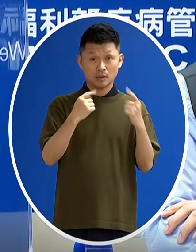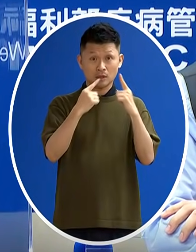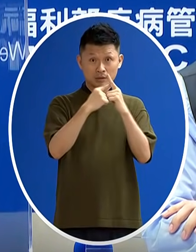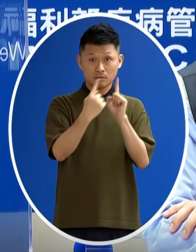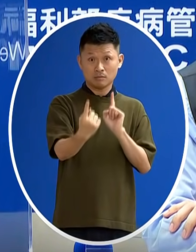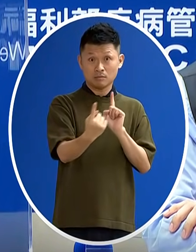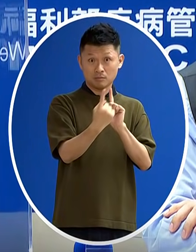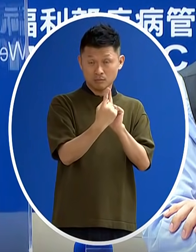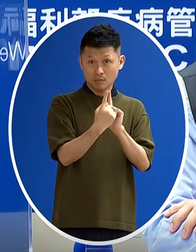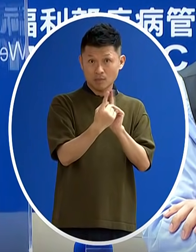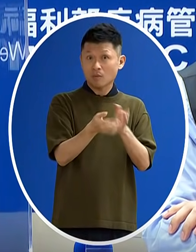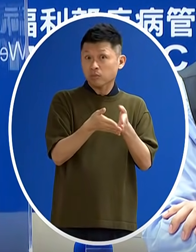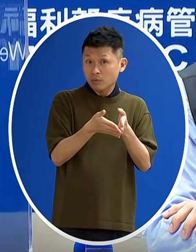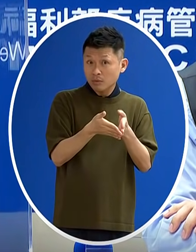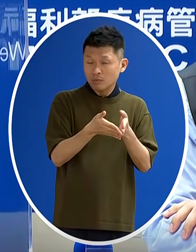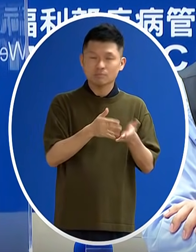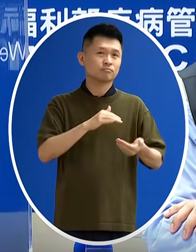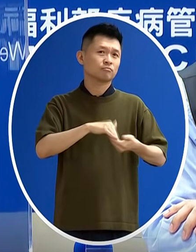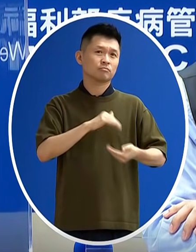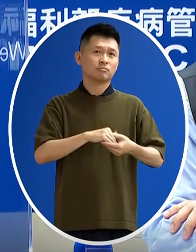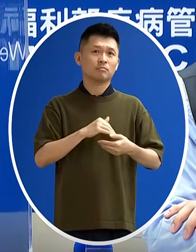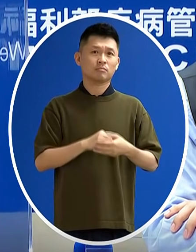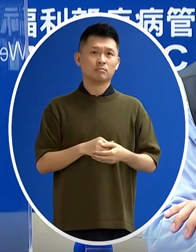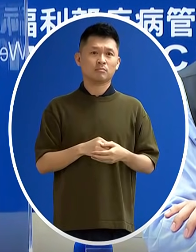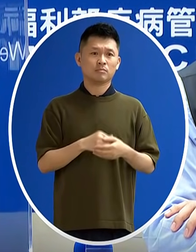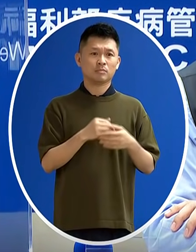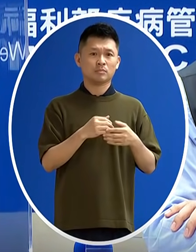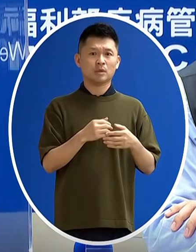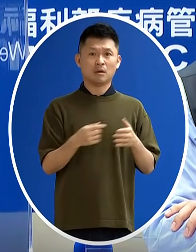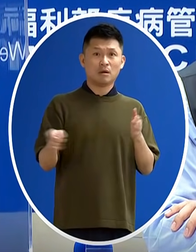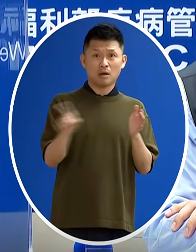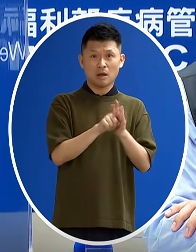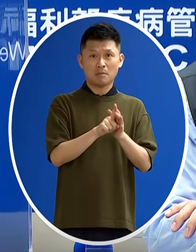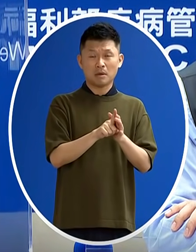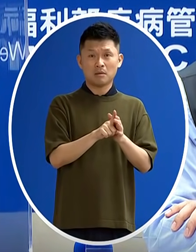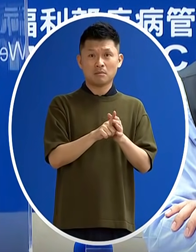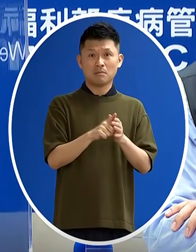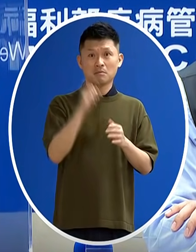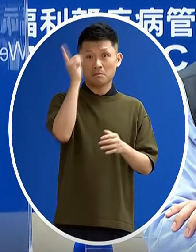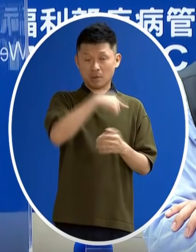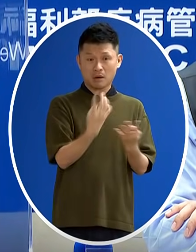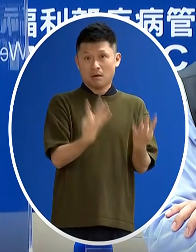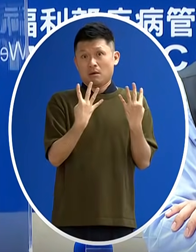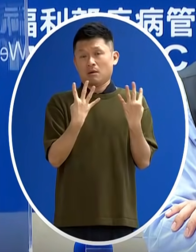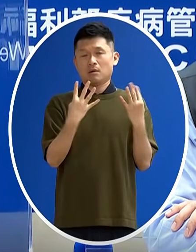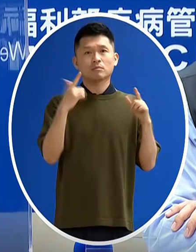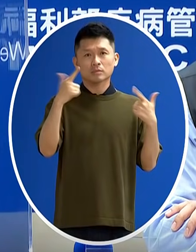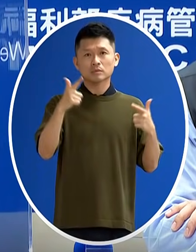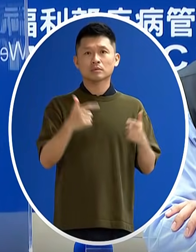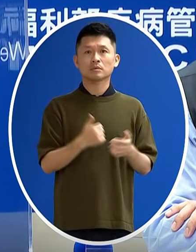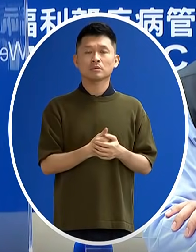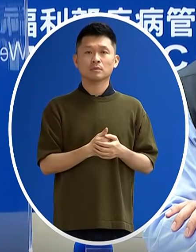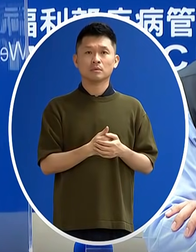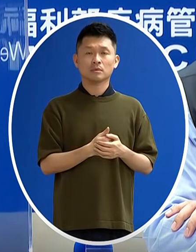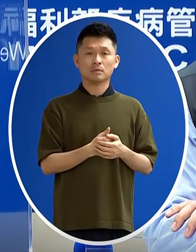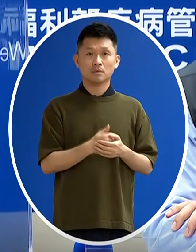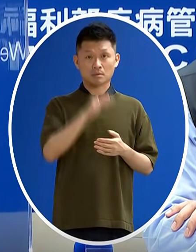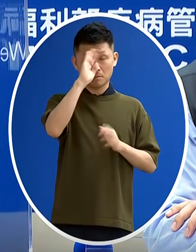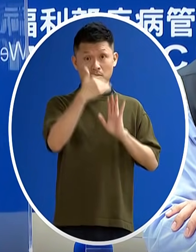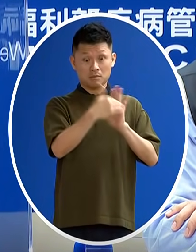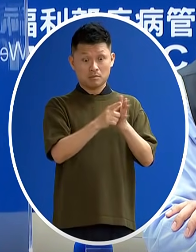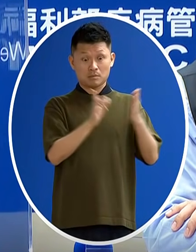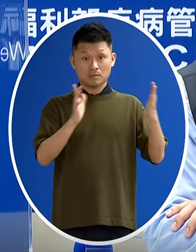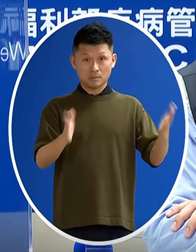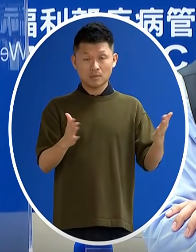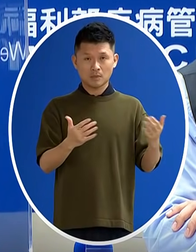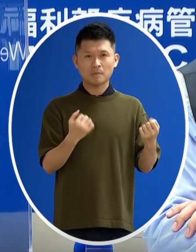接触，那也不尽然，因为我们这并不是规定他一辈子都不行啊，就是在这个防疫这段时间有健身必要的，